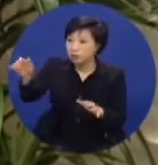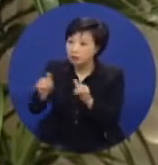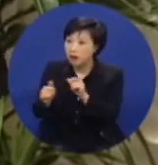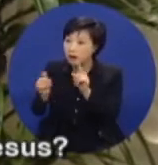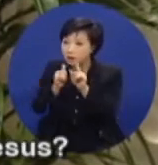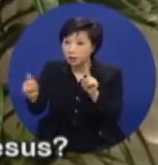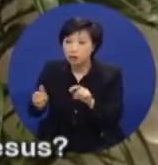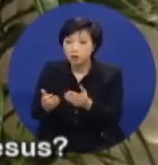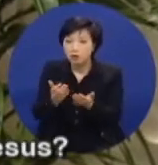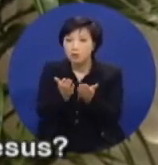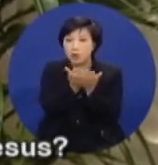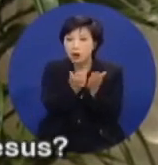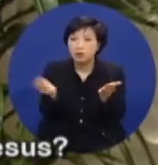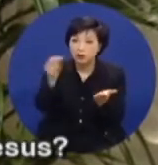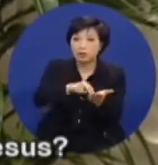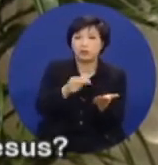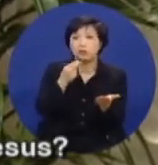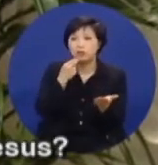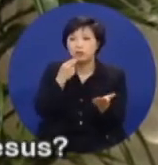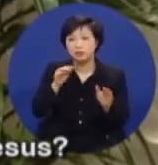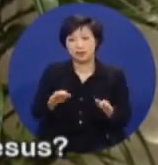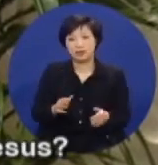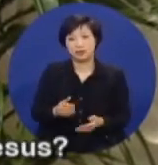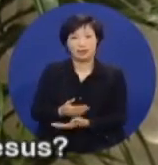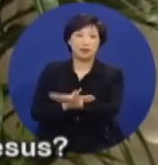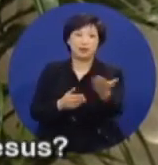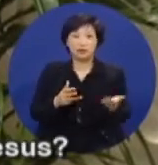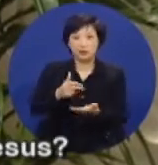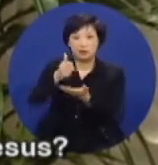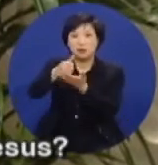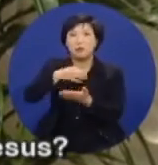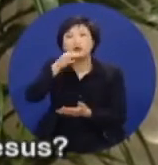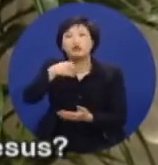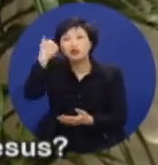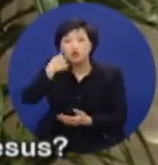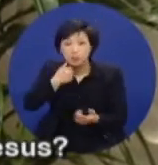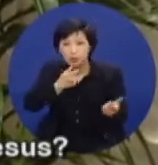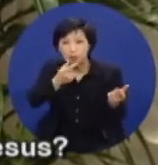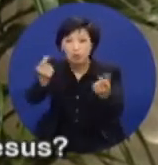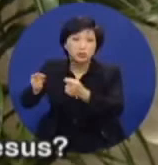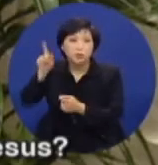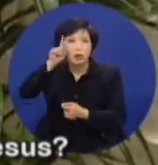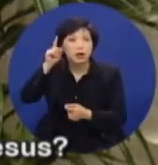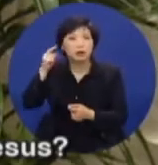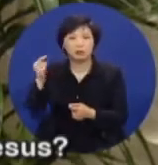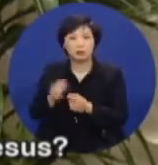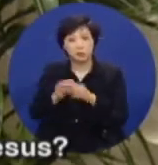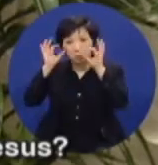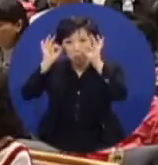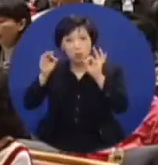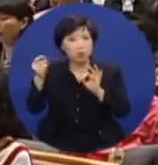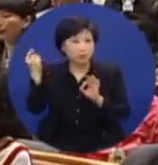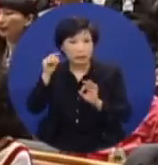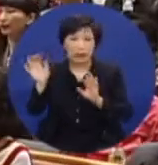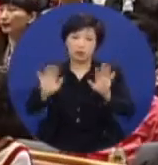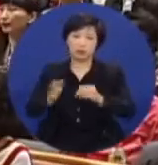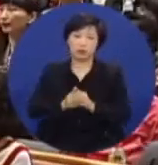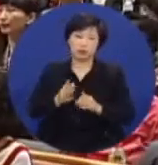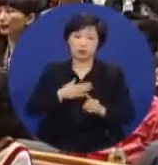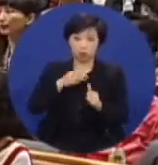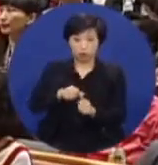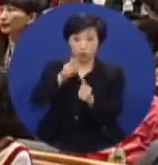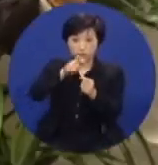야 주님의 목적은 아무나 듣는게 아뇨 살려 곤한 잠 안 듣는 거야